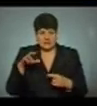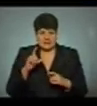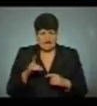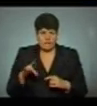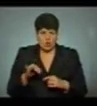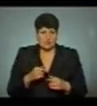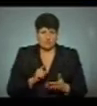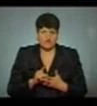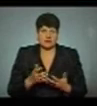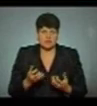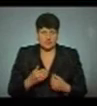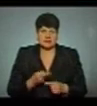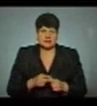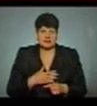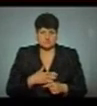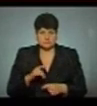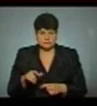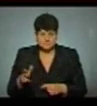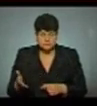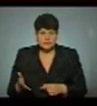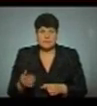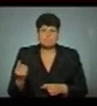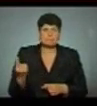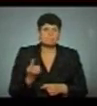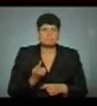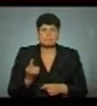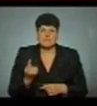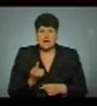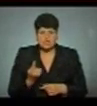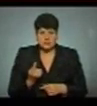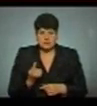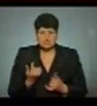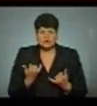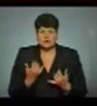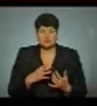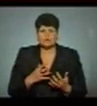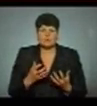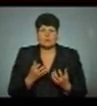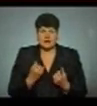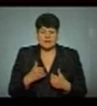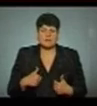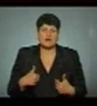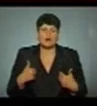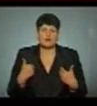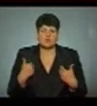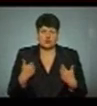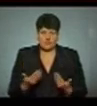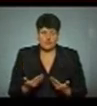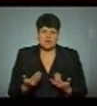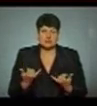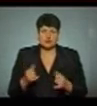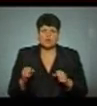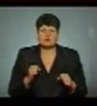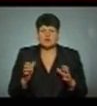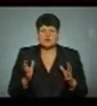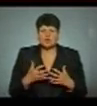мусимо їх прийняти, це наші громадяни. Звичайно, що перше, сьогодні прийнято, десь ми рекомендували і сьогодні управління